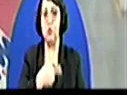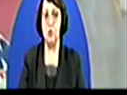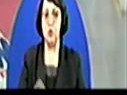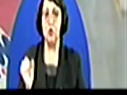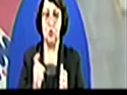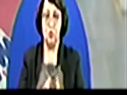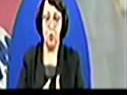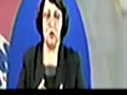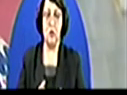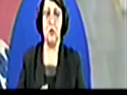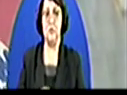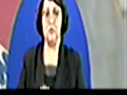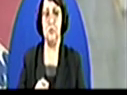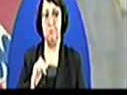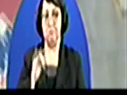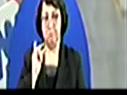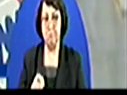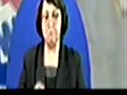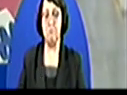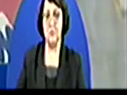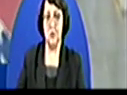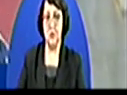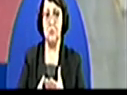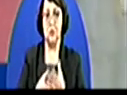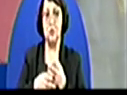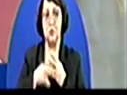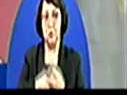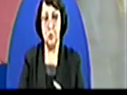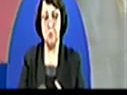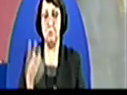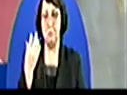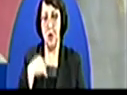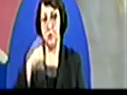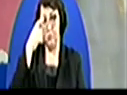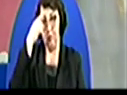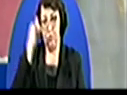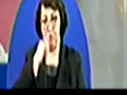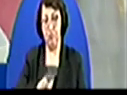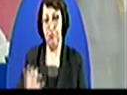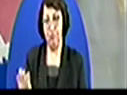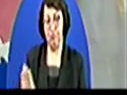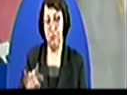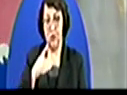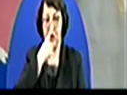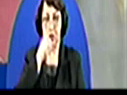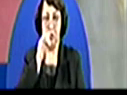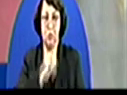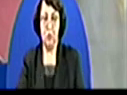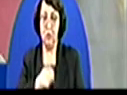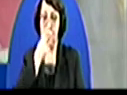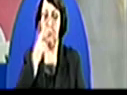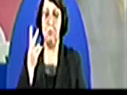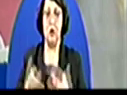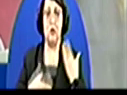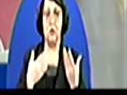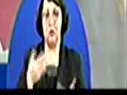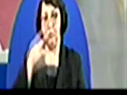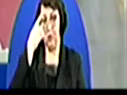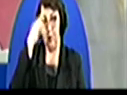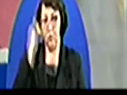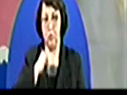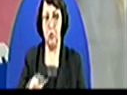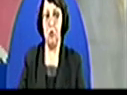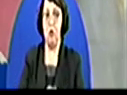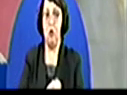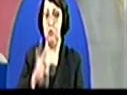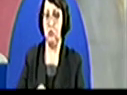чухал хүндрэл тусгал үзүүлсэн. Зунхаа нэгдлийн хувьс бол настай Монгол коронавирус илэрсэнтэй холбогдуулаад